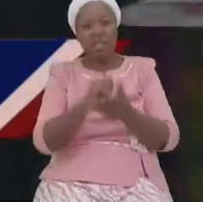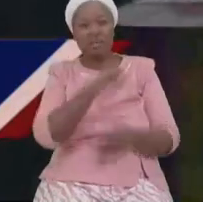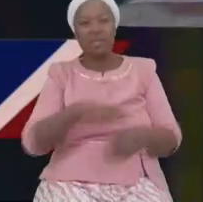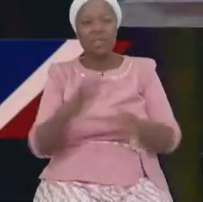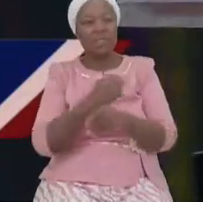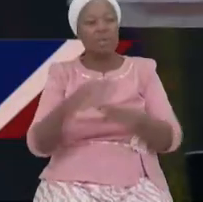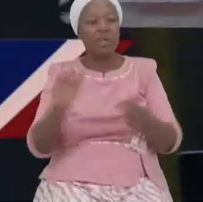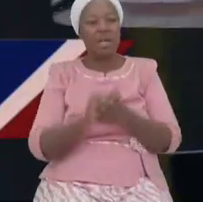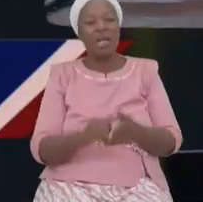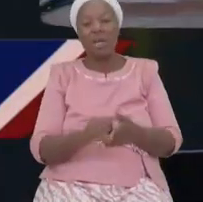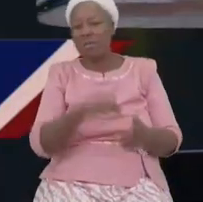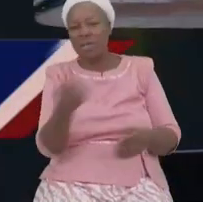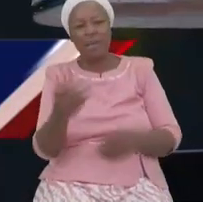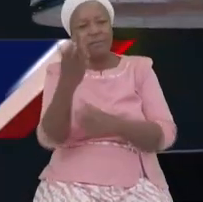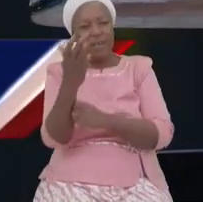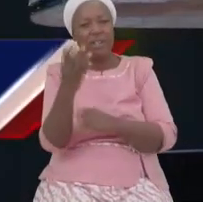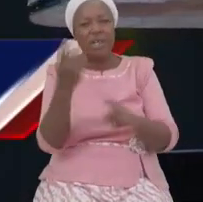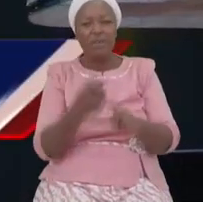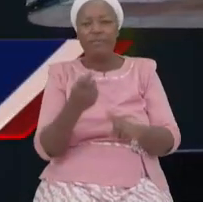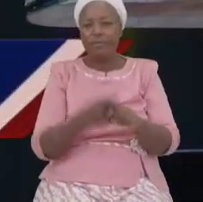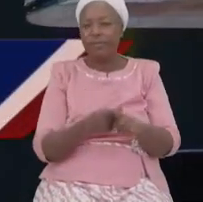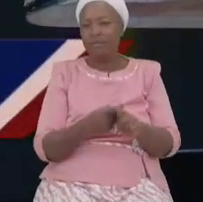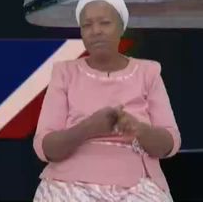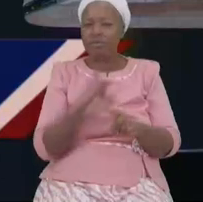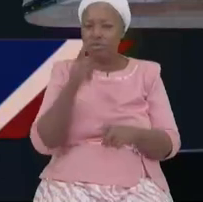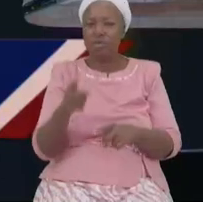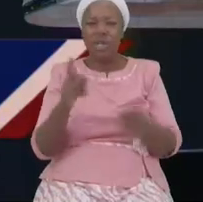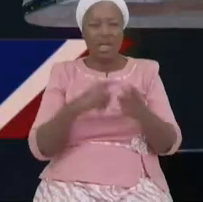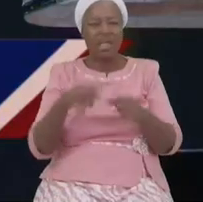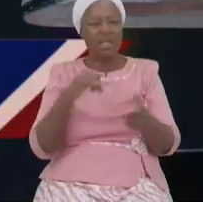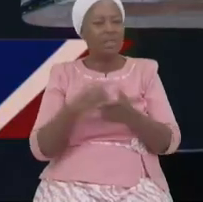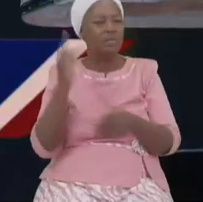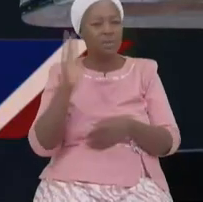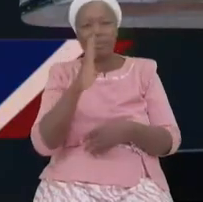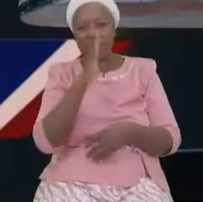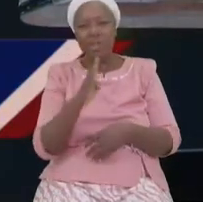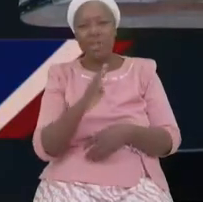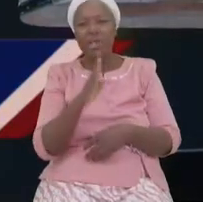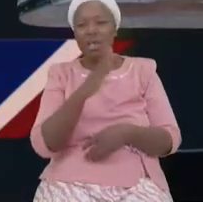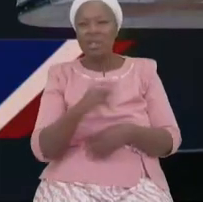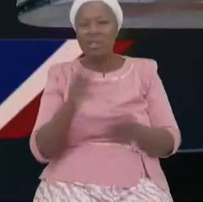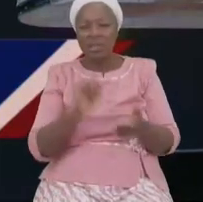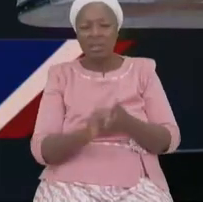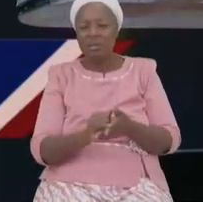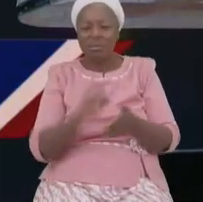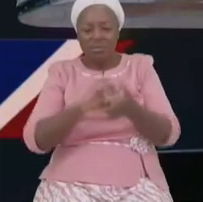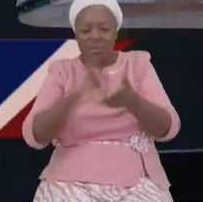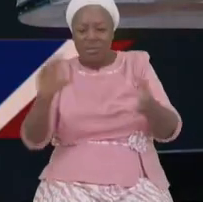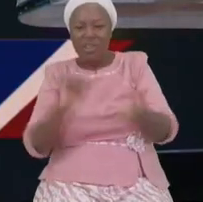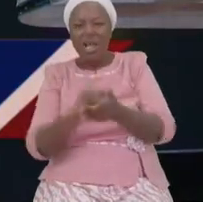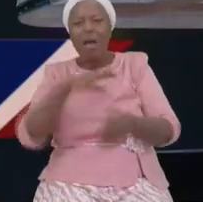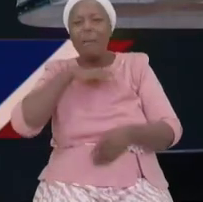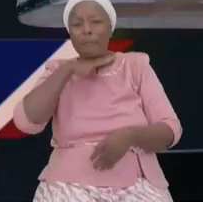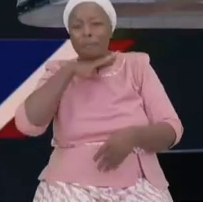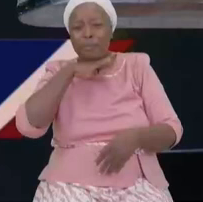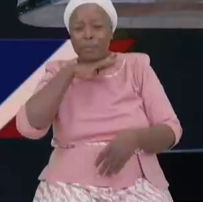nous avons amenée dans ce monde. Et ce serait donc un magasin de mauvaises bactéries. Ce serait